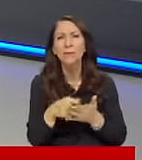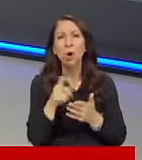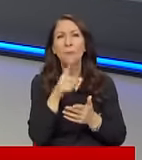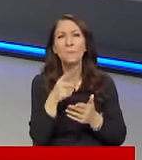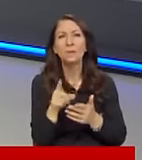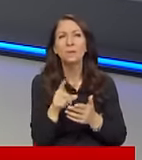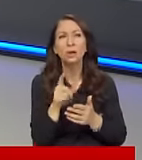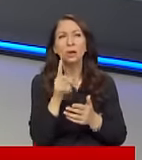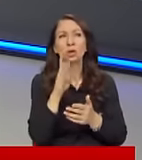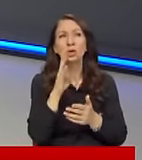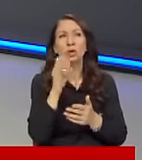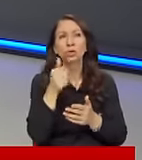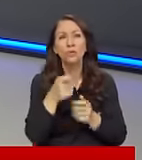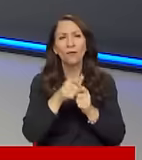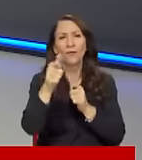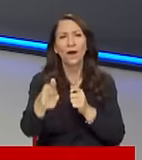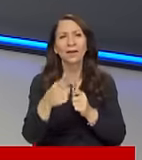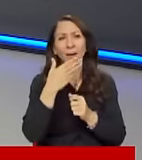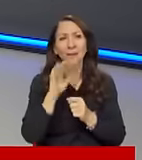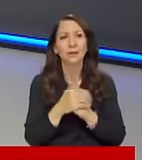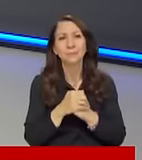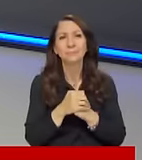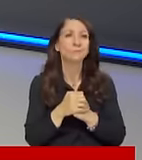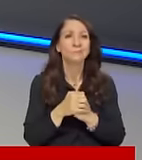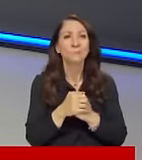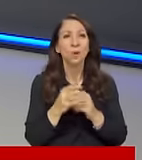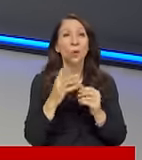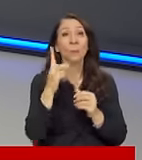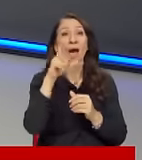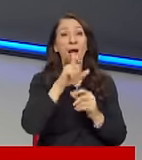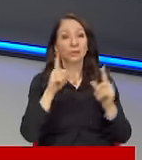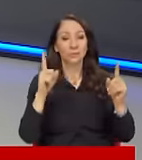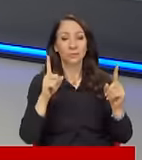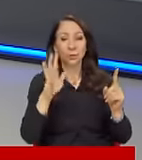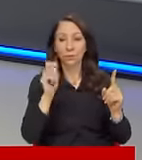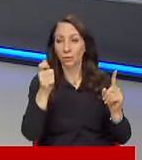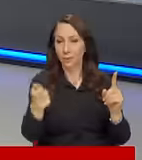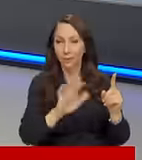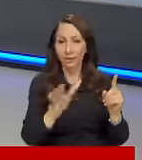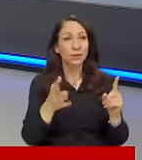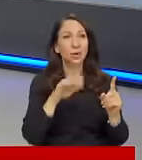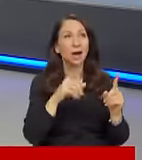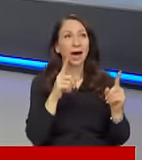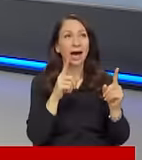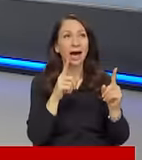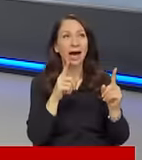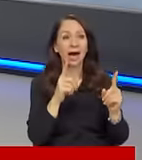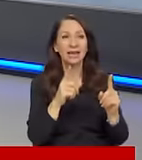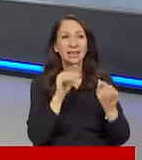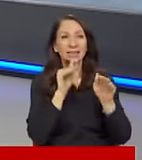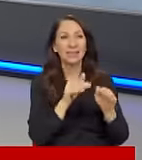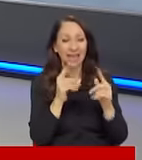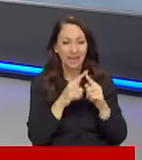10 bin lira. 4 günlüğünü verdi mesela emekli o koskoca ayın 4 günü için bu parayı ödedi ki arada da bir